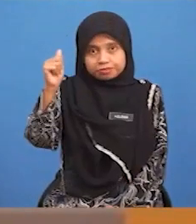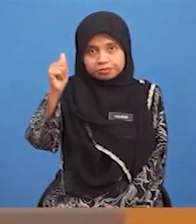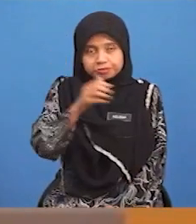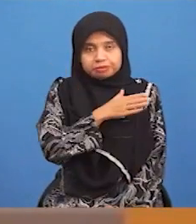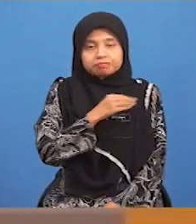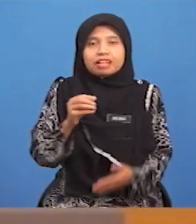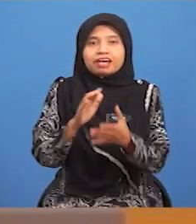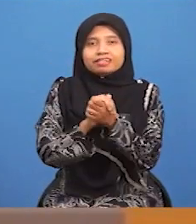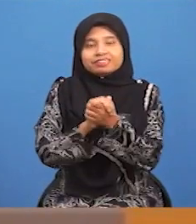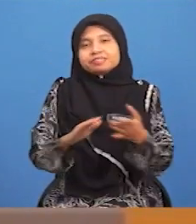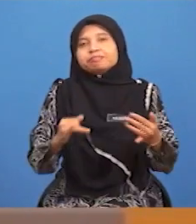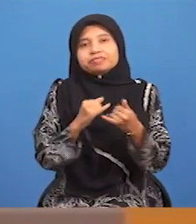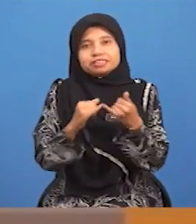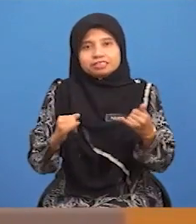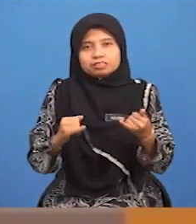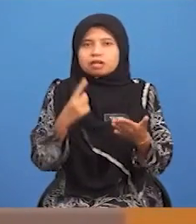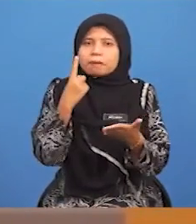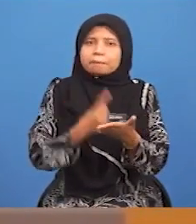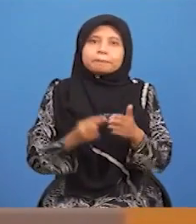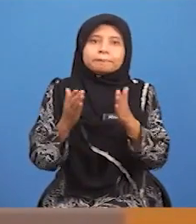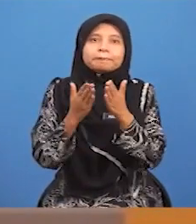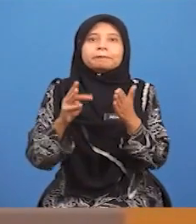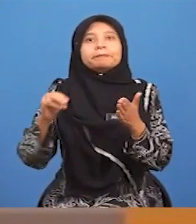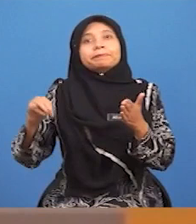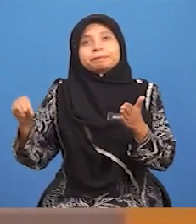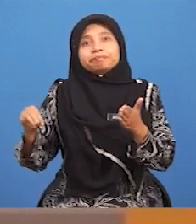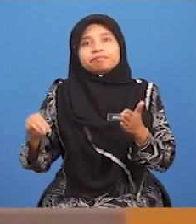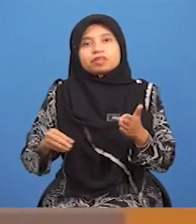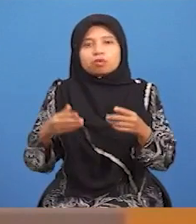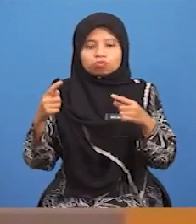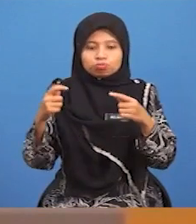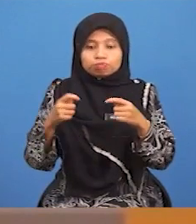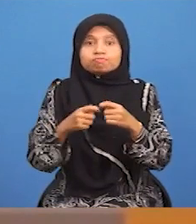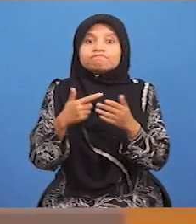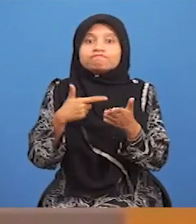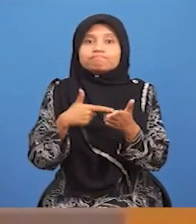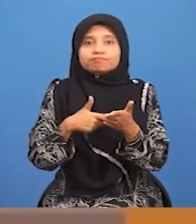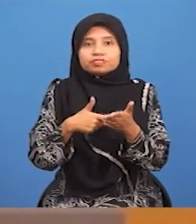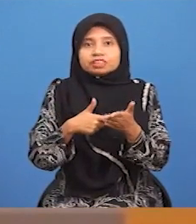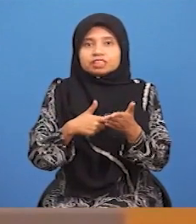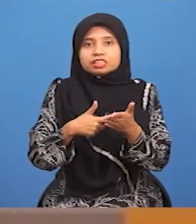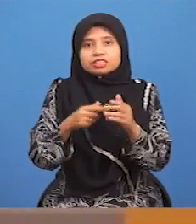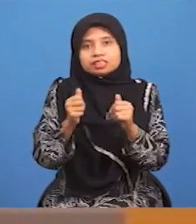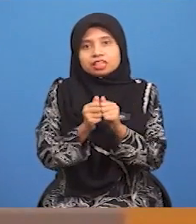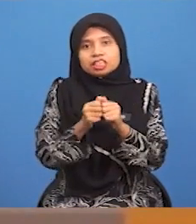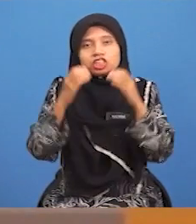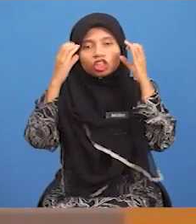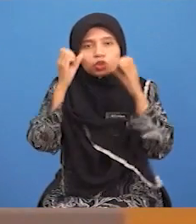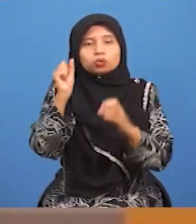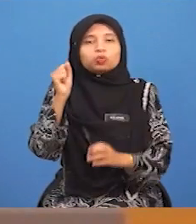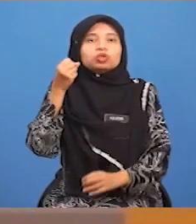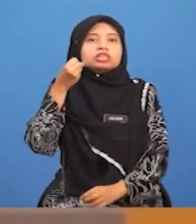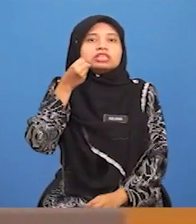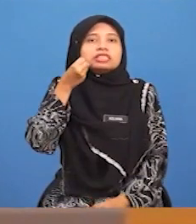Assalamualaikum dan selamat sejahtera. Apa khabar murid-murid? Bertemu kembali bersama dengan Cikgu Sila. Sebelum